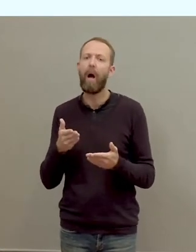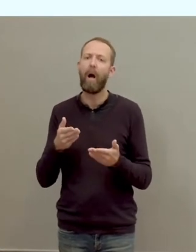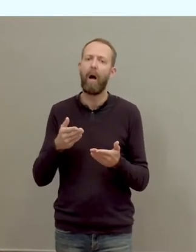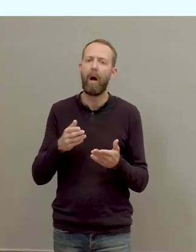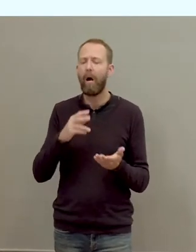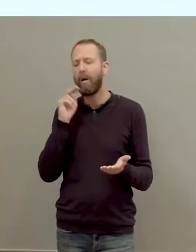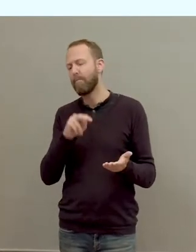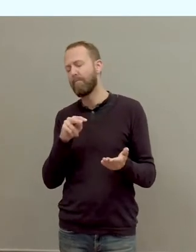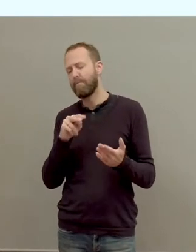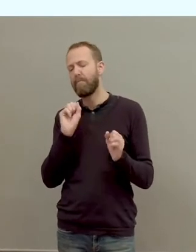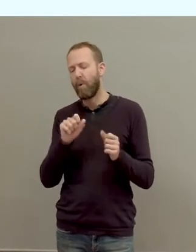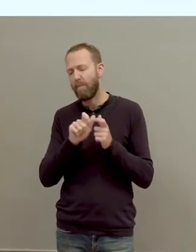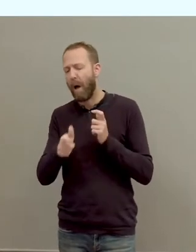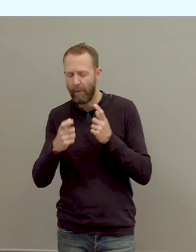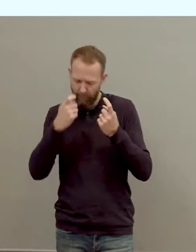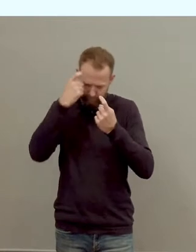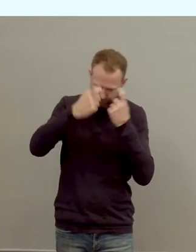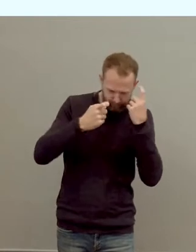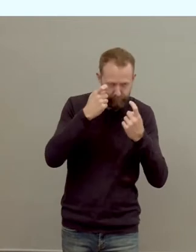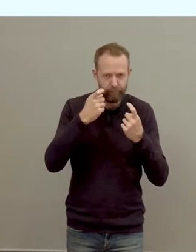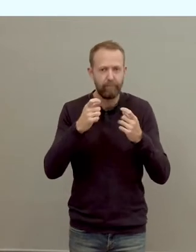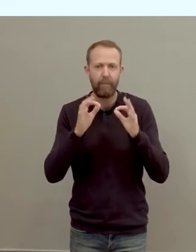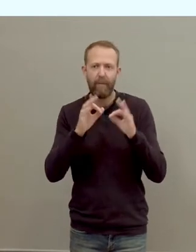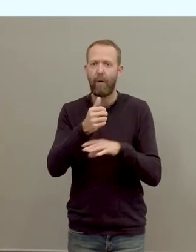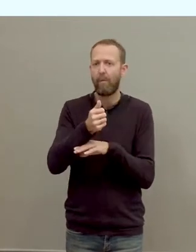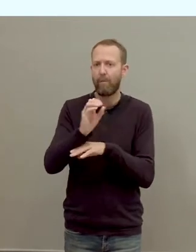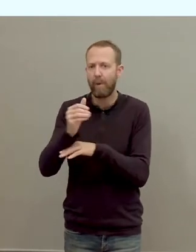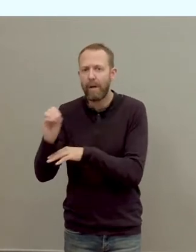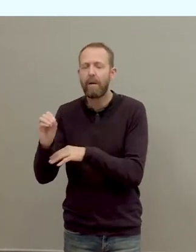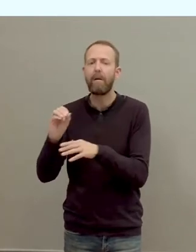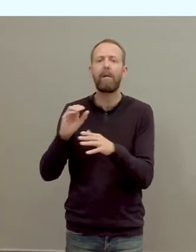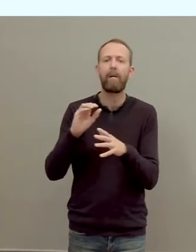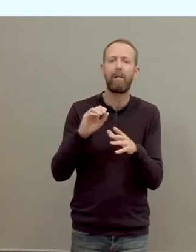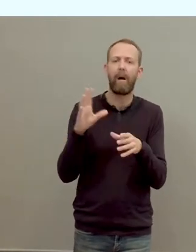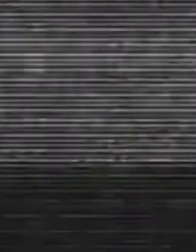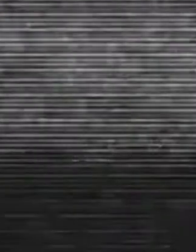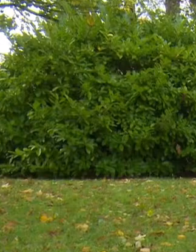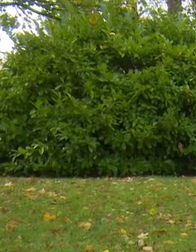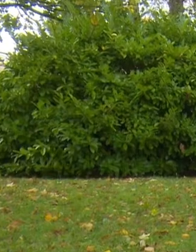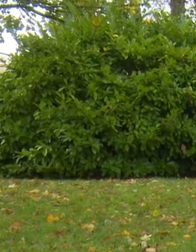ensemble des tas de questions autour du numérique et l'inclusion.